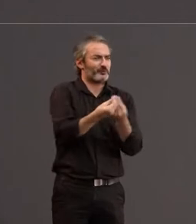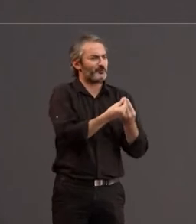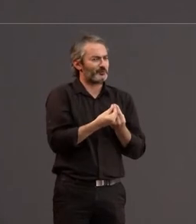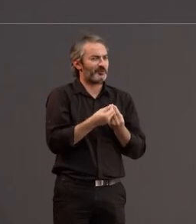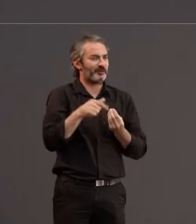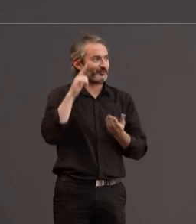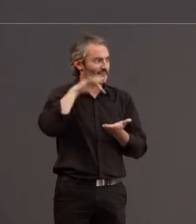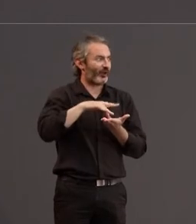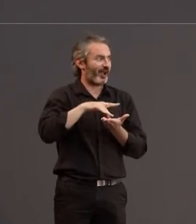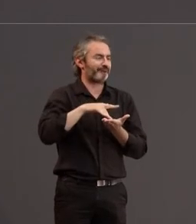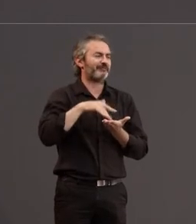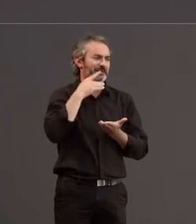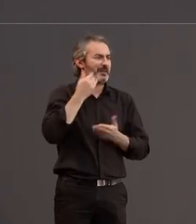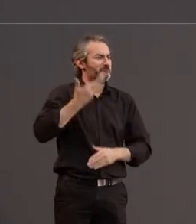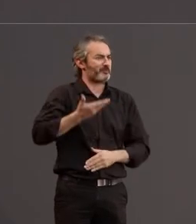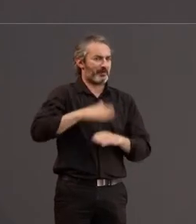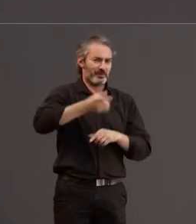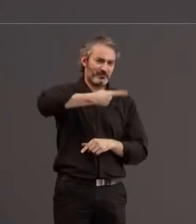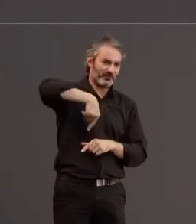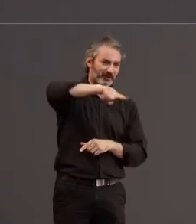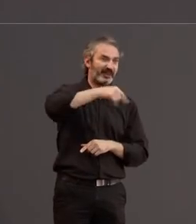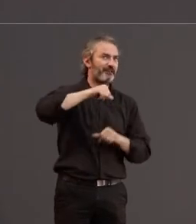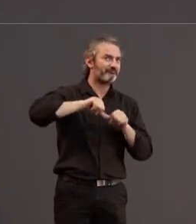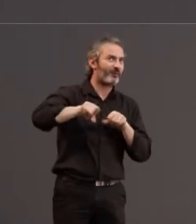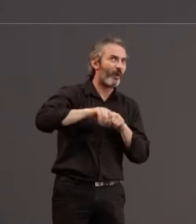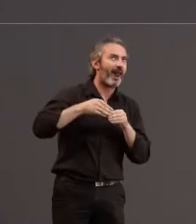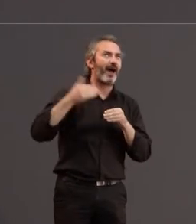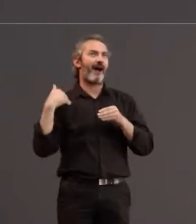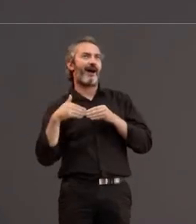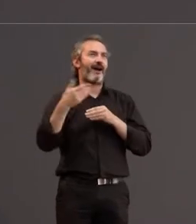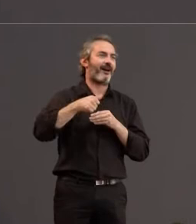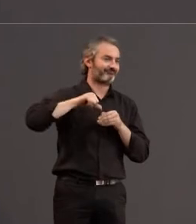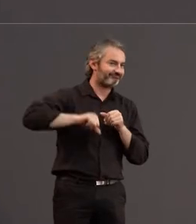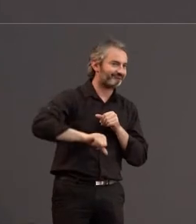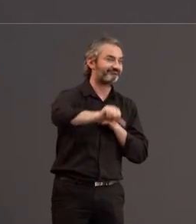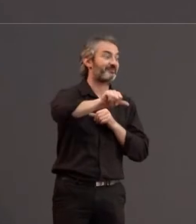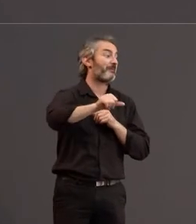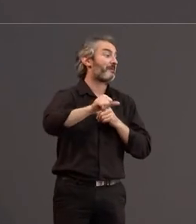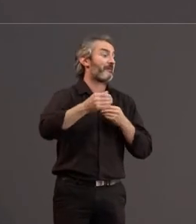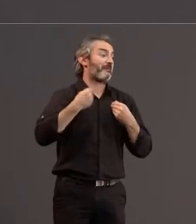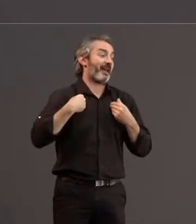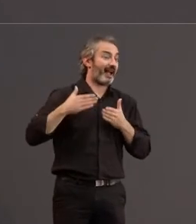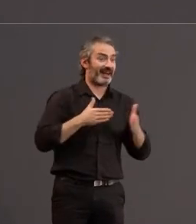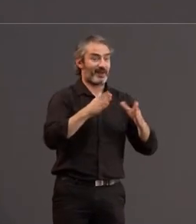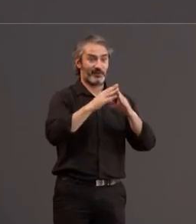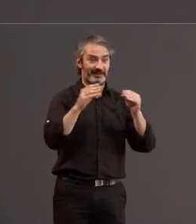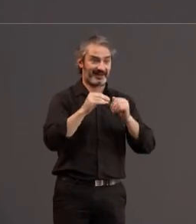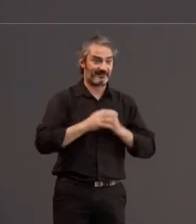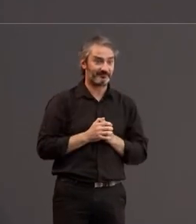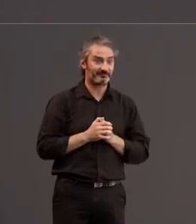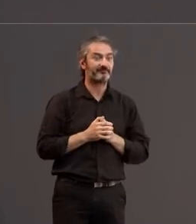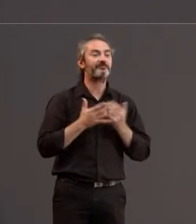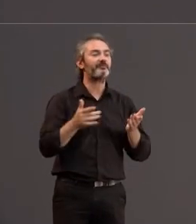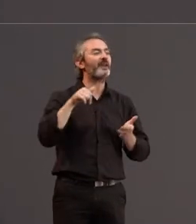que és molt important per vosaltres i que marcarà un abans i un després de la vostra carrera universitària.